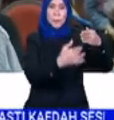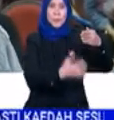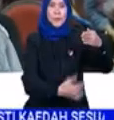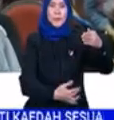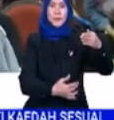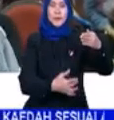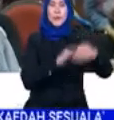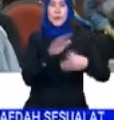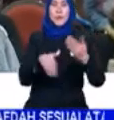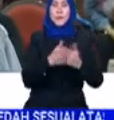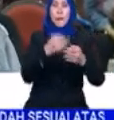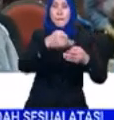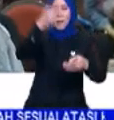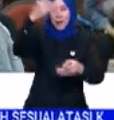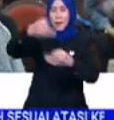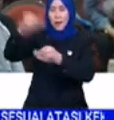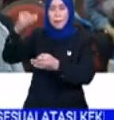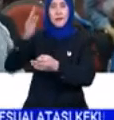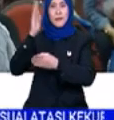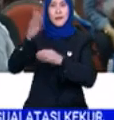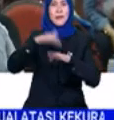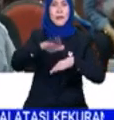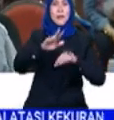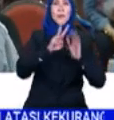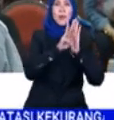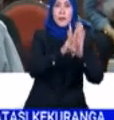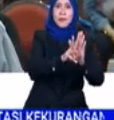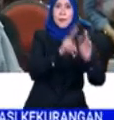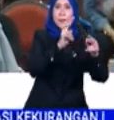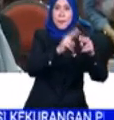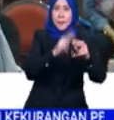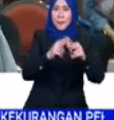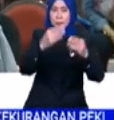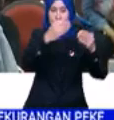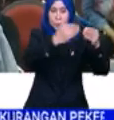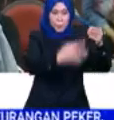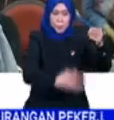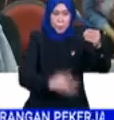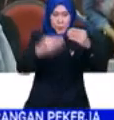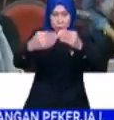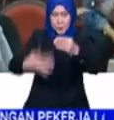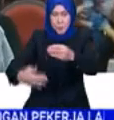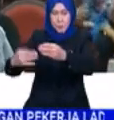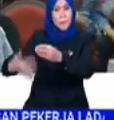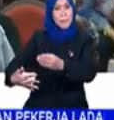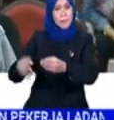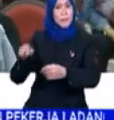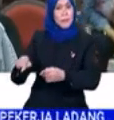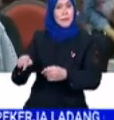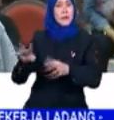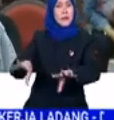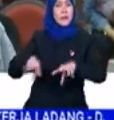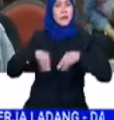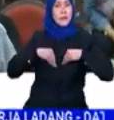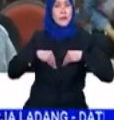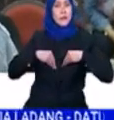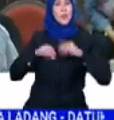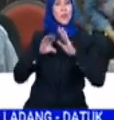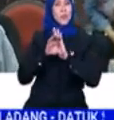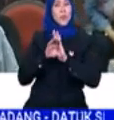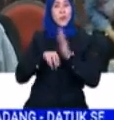semua blog akan Hatta wakil namun nama tersebut sekitar penting osorezan kalau tidak terima lebih PH